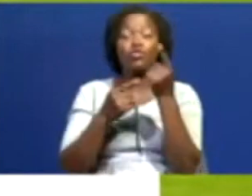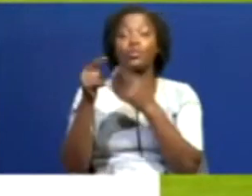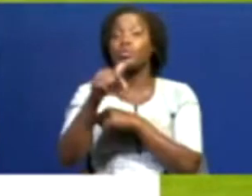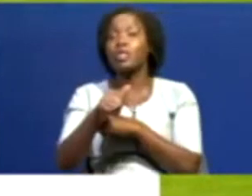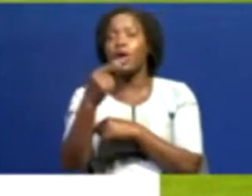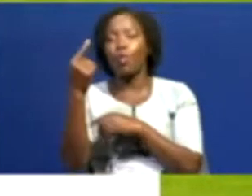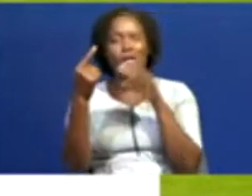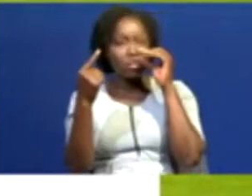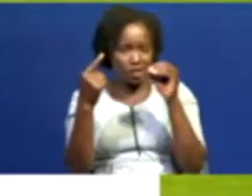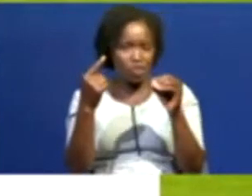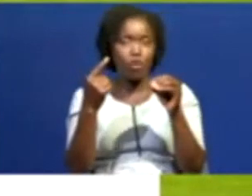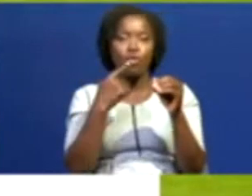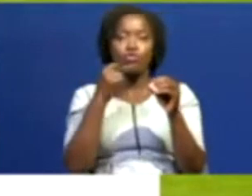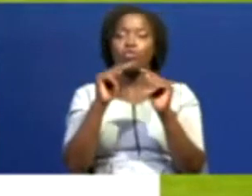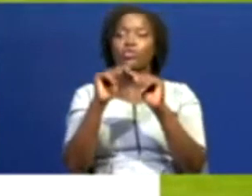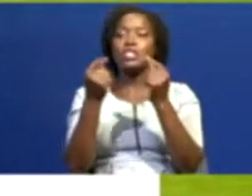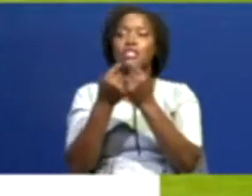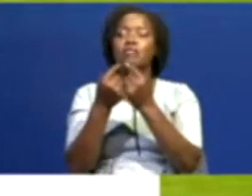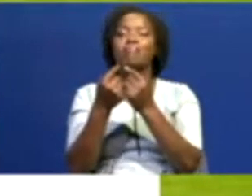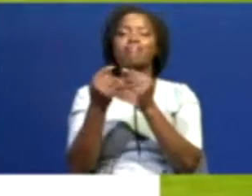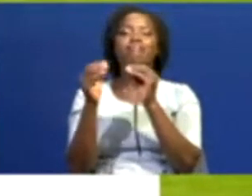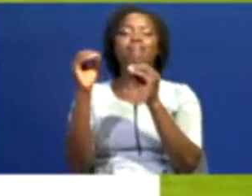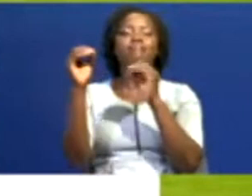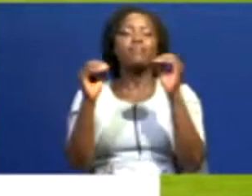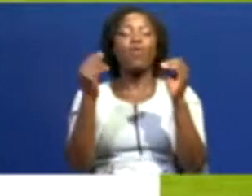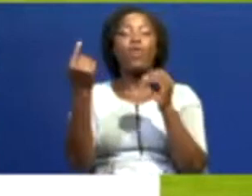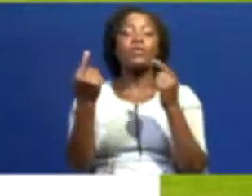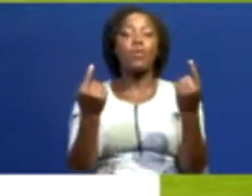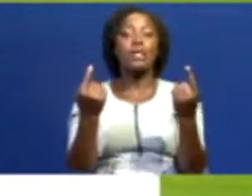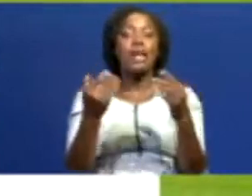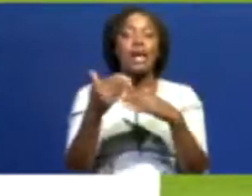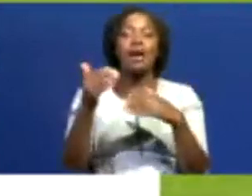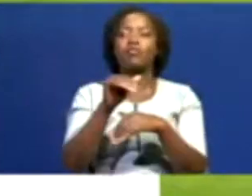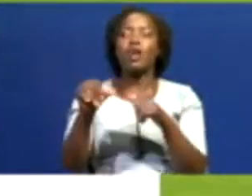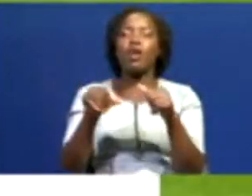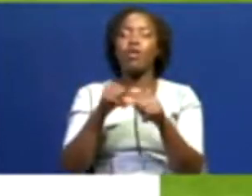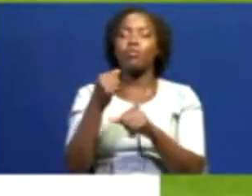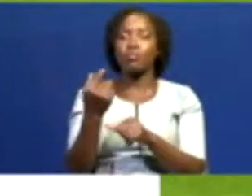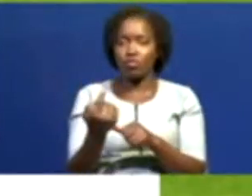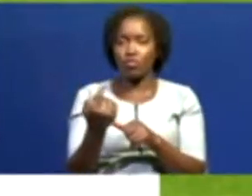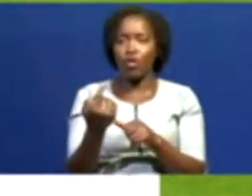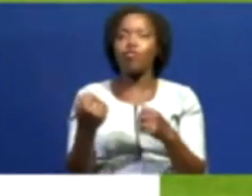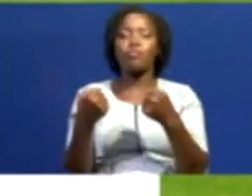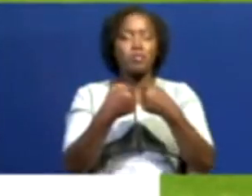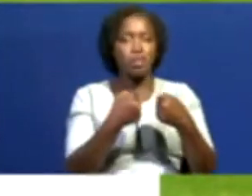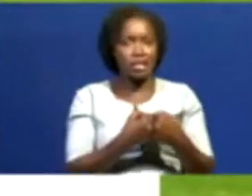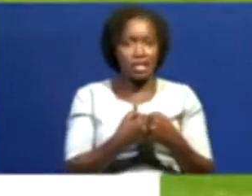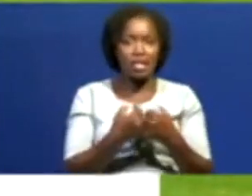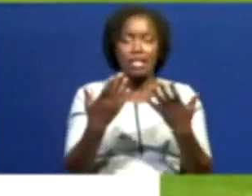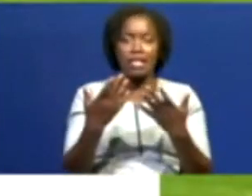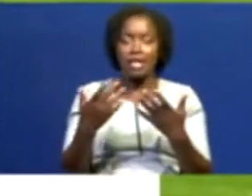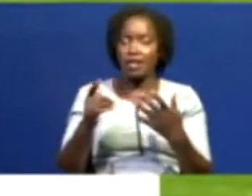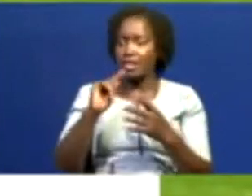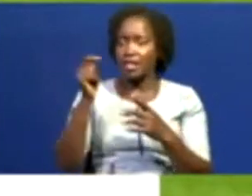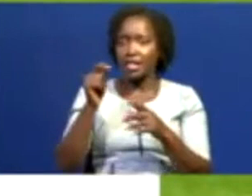kwa bao 1-0, na hivyo timu hizo zikatoka sare ya bao 1-1 baada ya mikondo yote miwili ya mechi hiyo. Starlets sasa itachuana